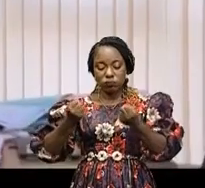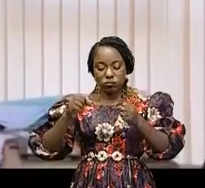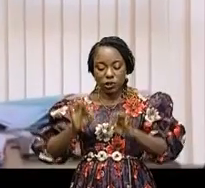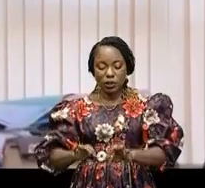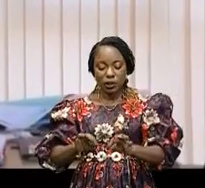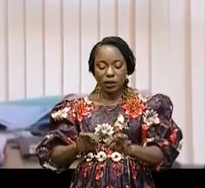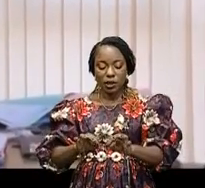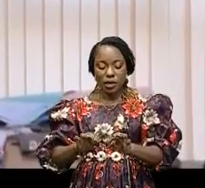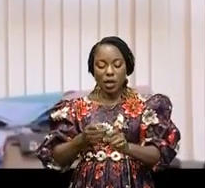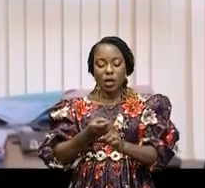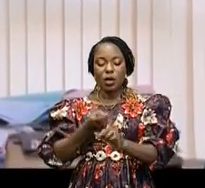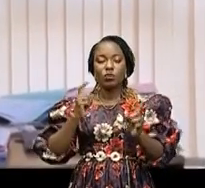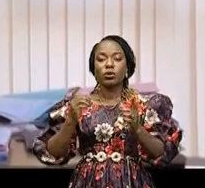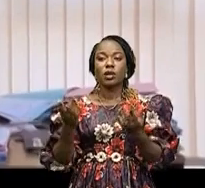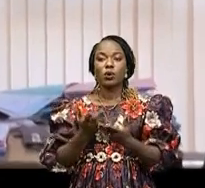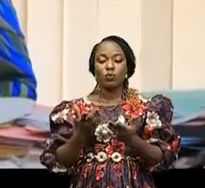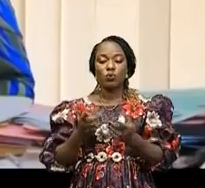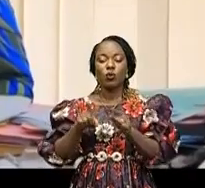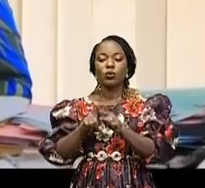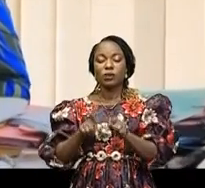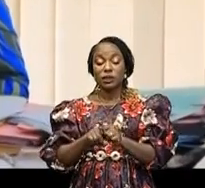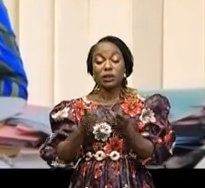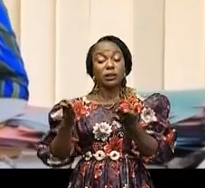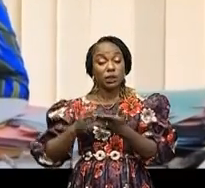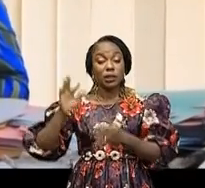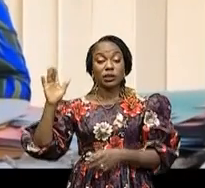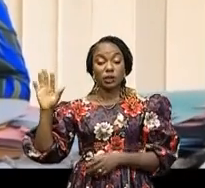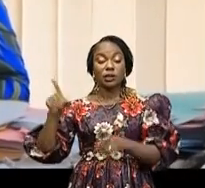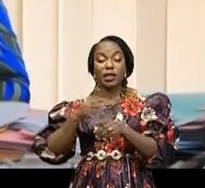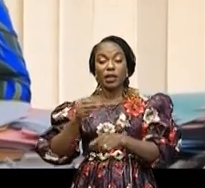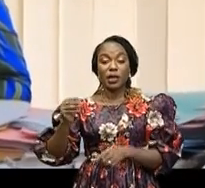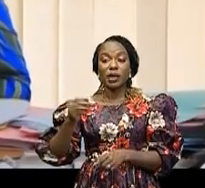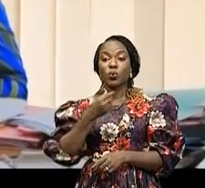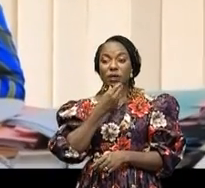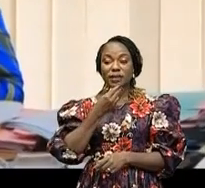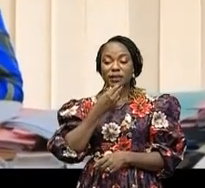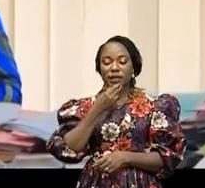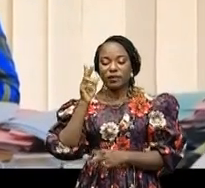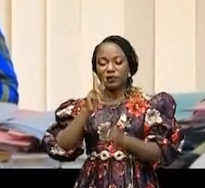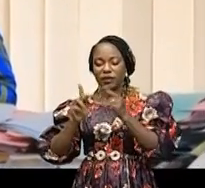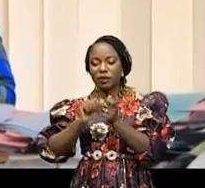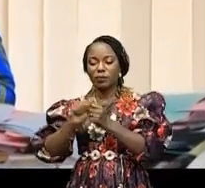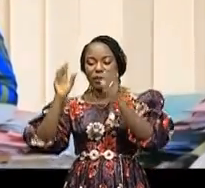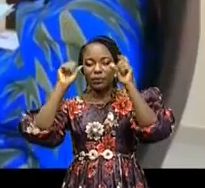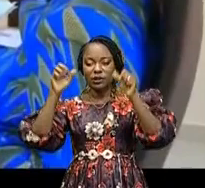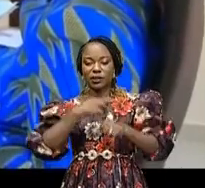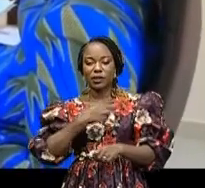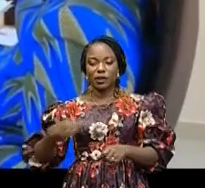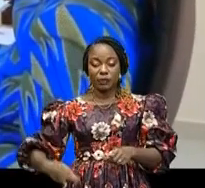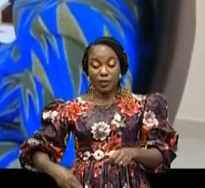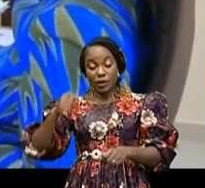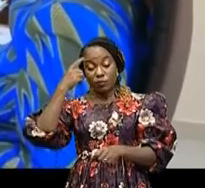de Kinshasa et dans l'espace Kasaï récemment visité par le président de la République. Pour le cas de la ville-province de